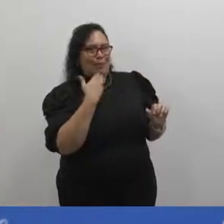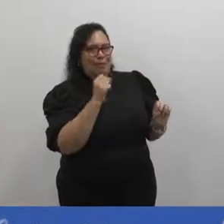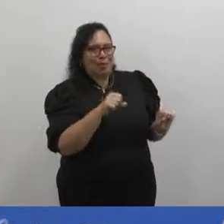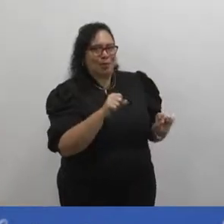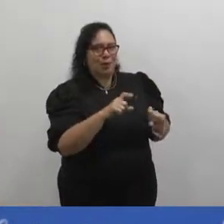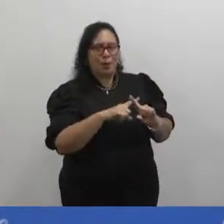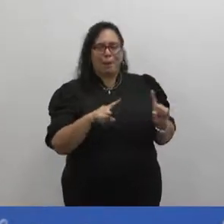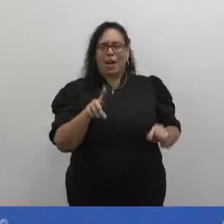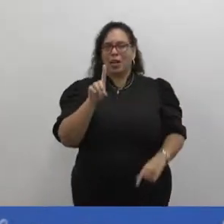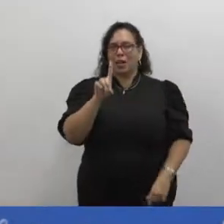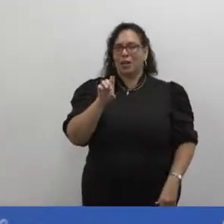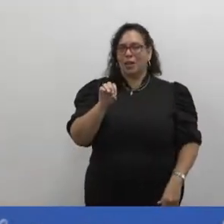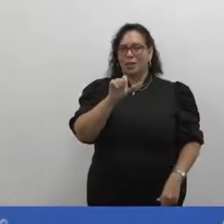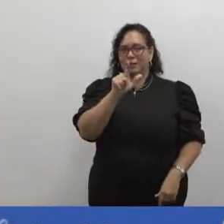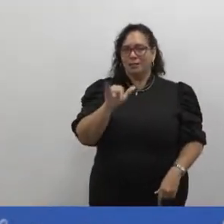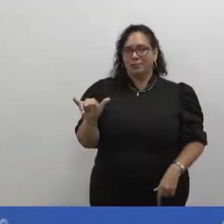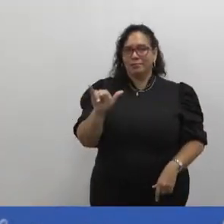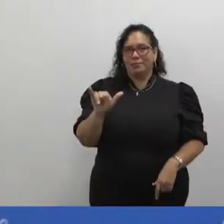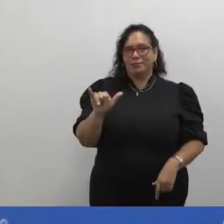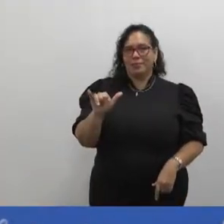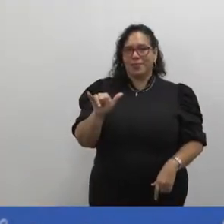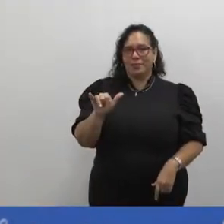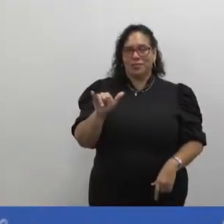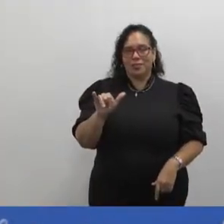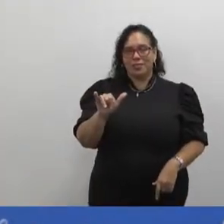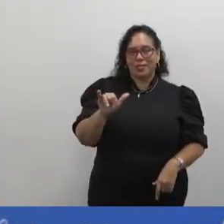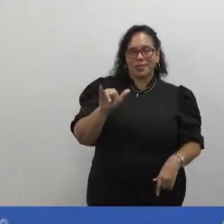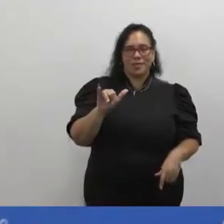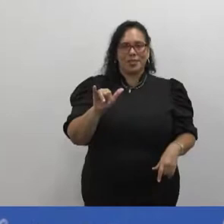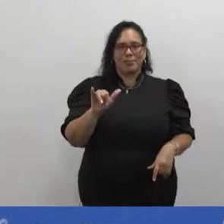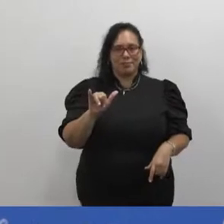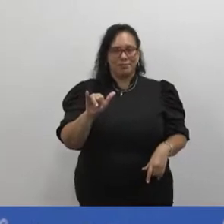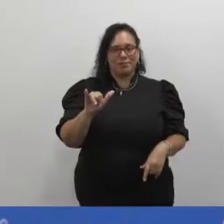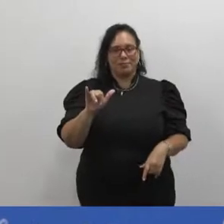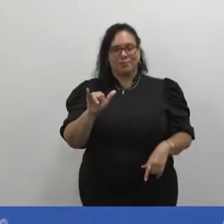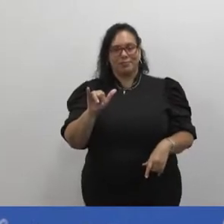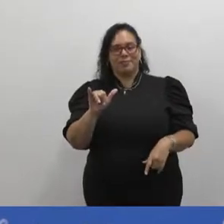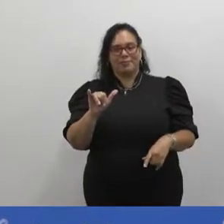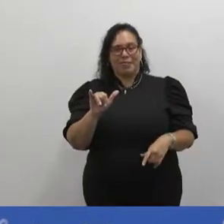Nhưng đăng tha, khá nông lại đu lý, à kia chả dưỡng.